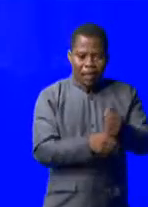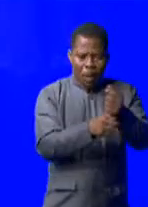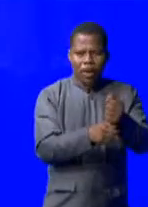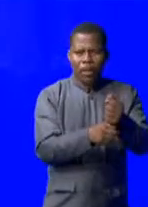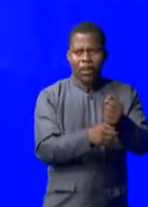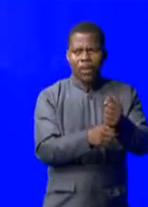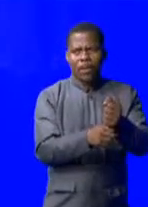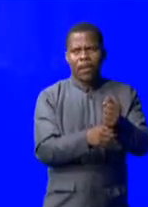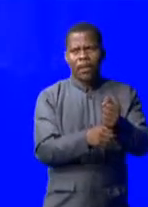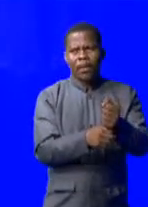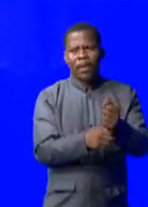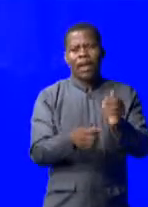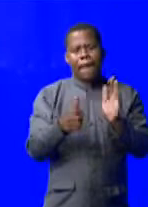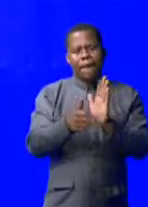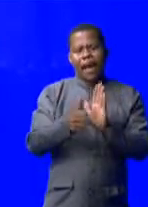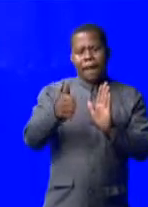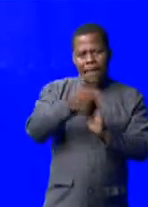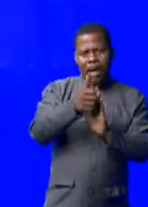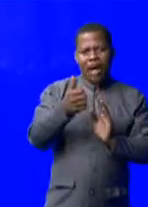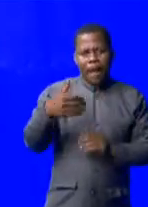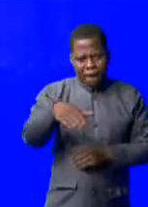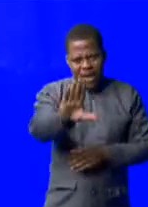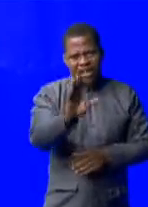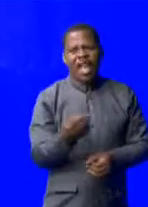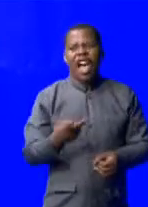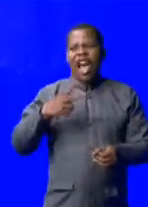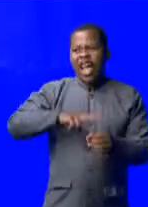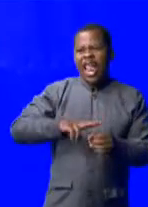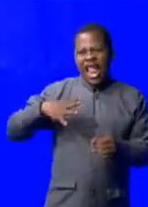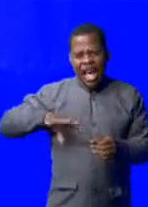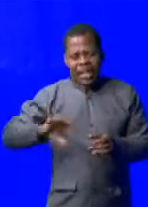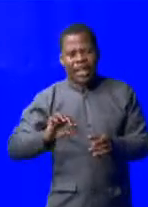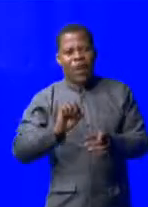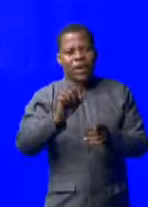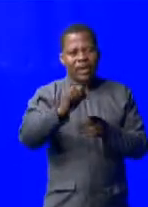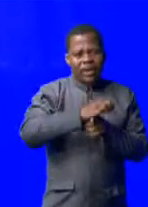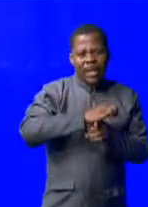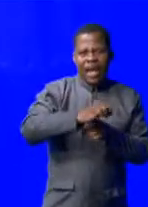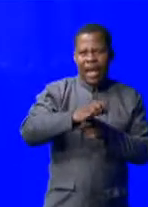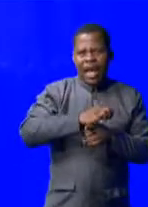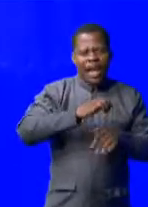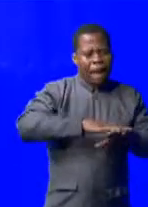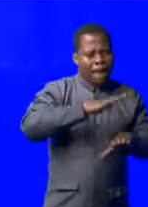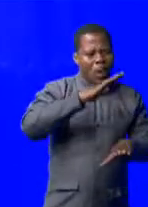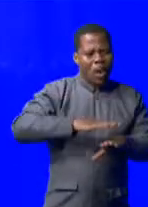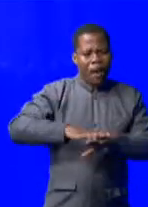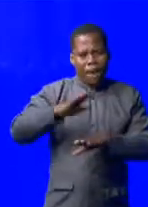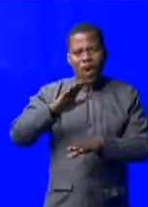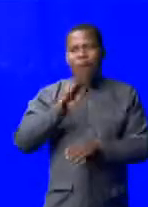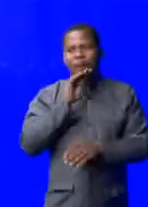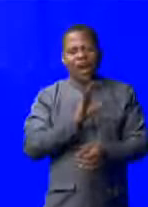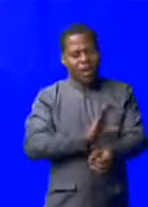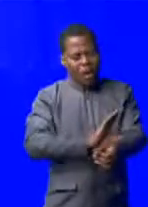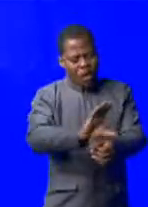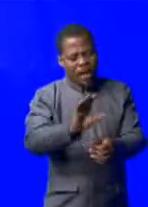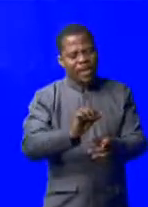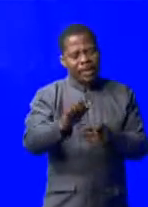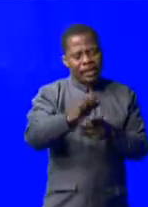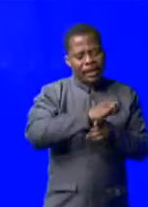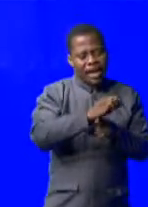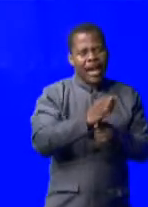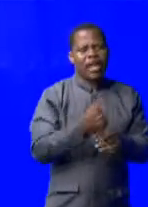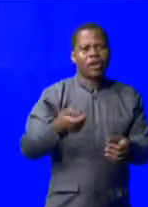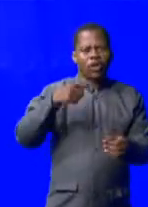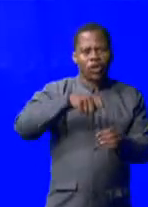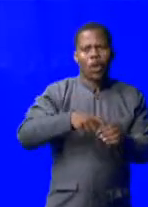lokupromotheka phela ngoba basebentile nalokuthi nje ba-trainwe labanye bama-cadets abangene phela kuma-training colleges babuya khona bangene